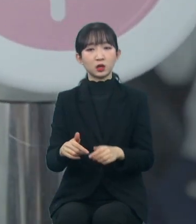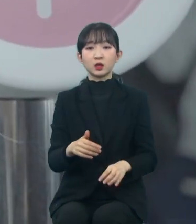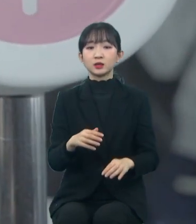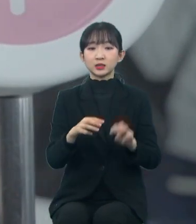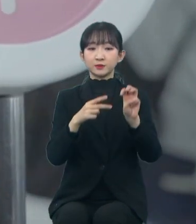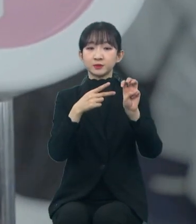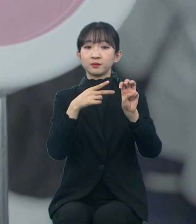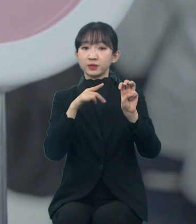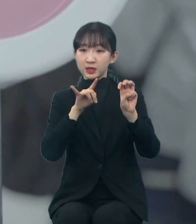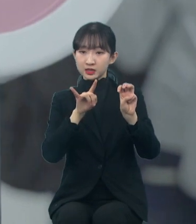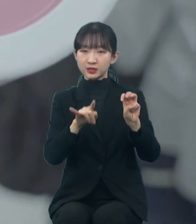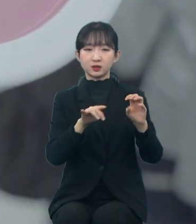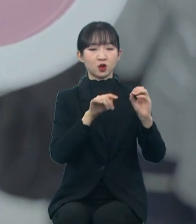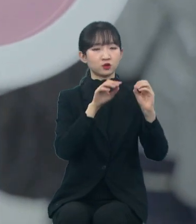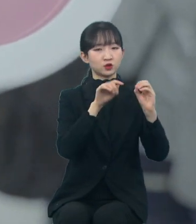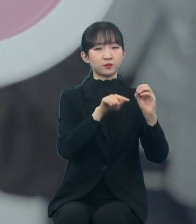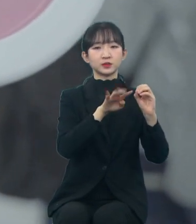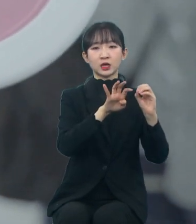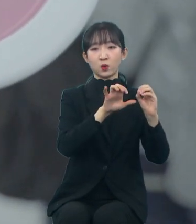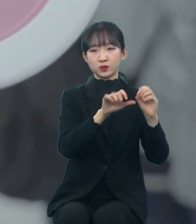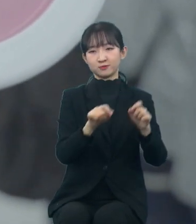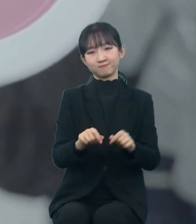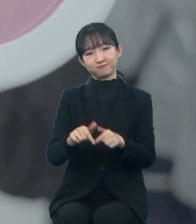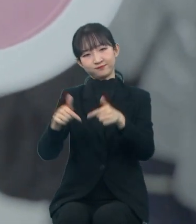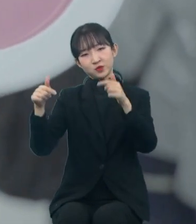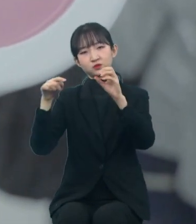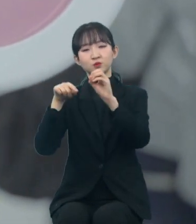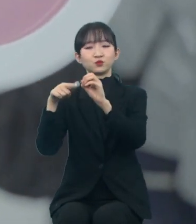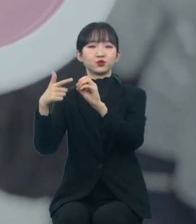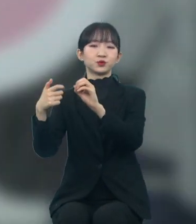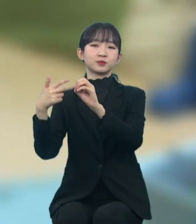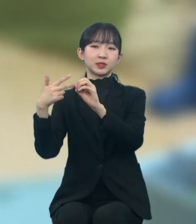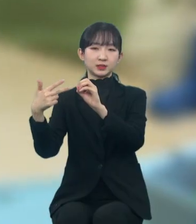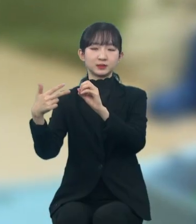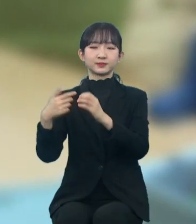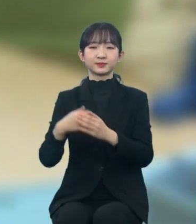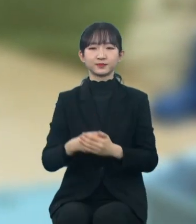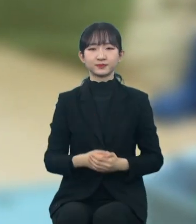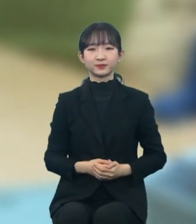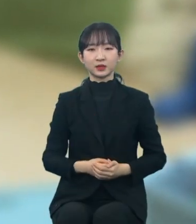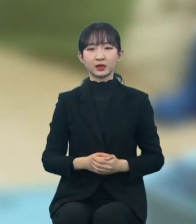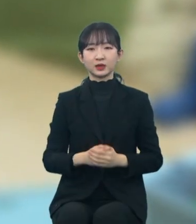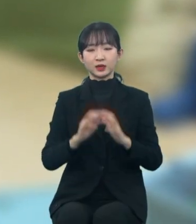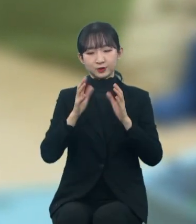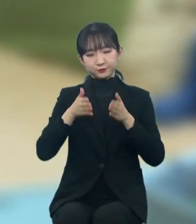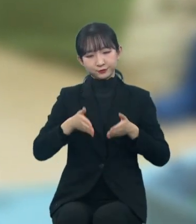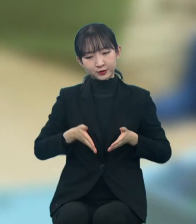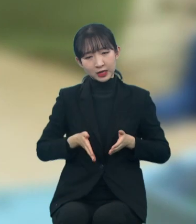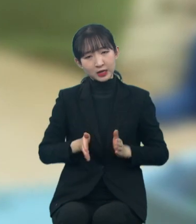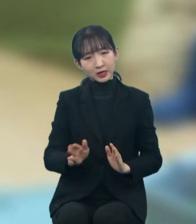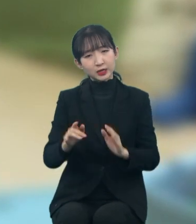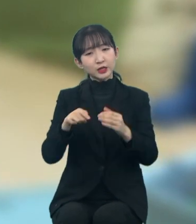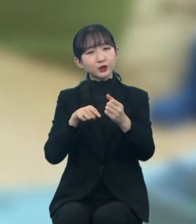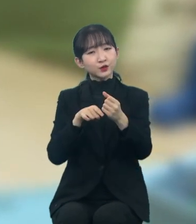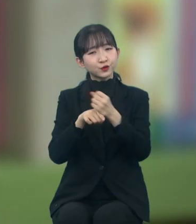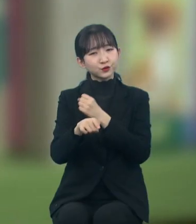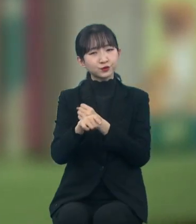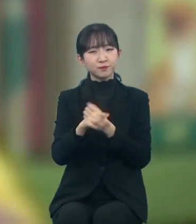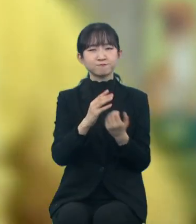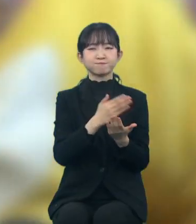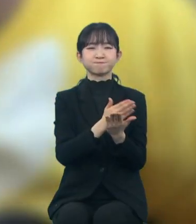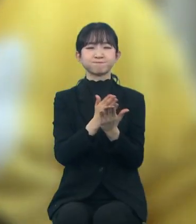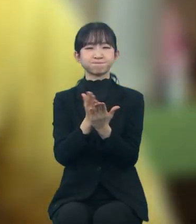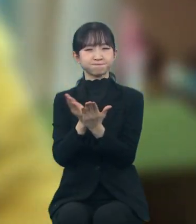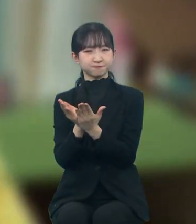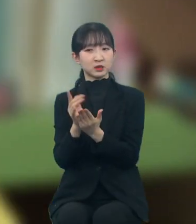출산율은 0.45명에서 0.67명으로 증가했습니다. 출산율 하락은 복합적 원인에서 기인합니다.